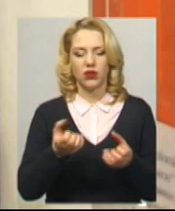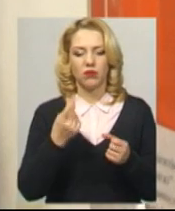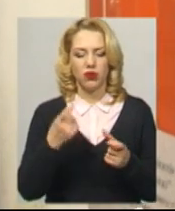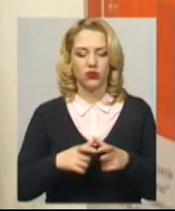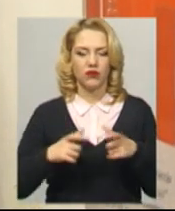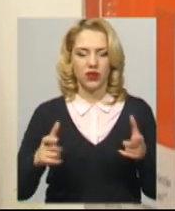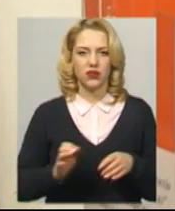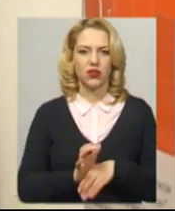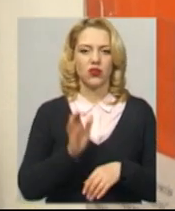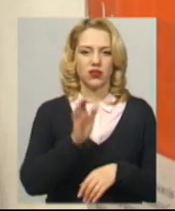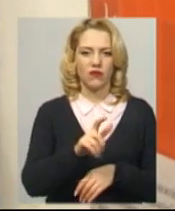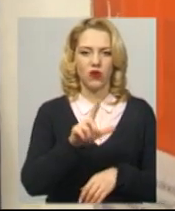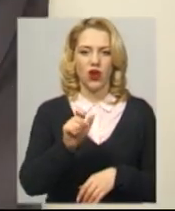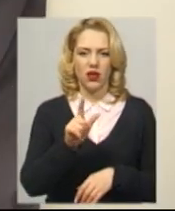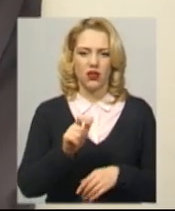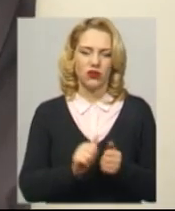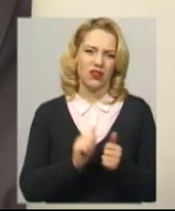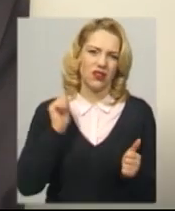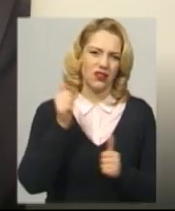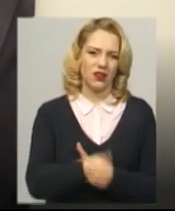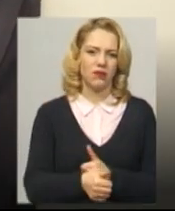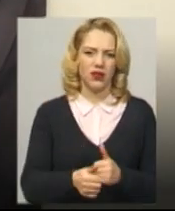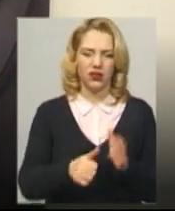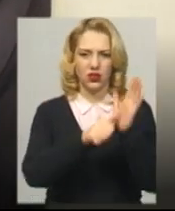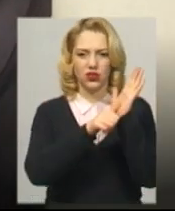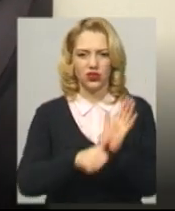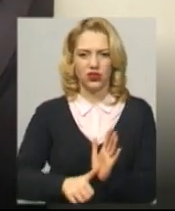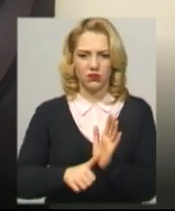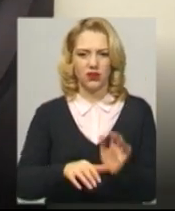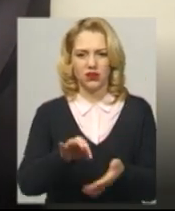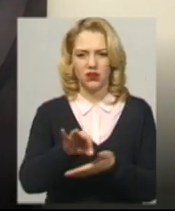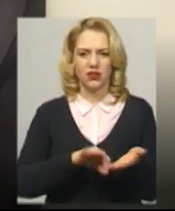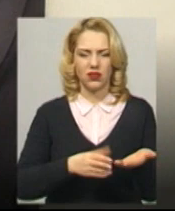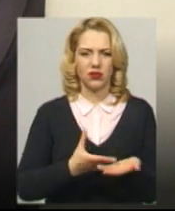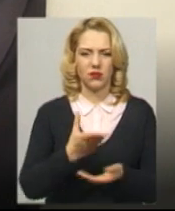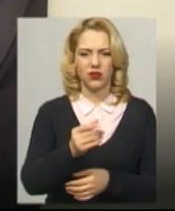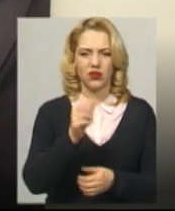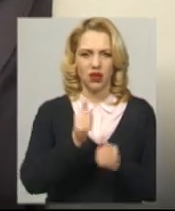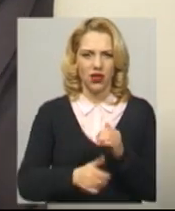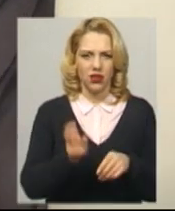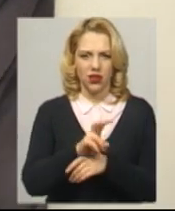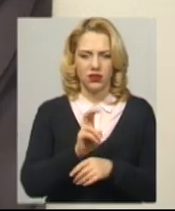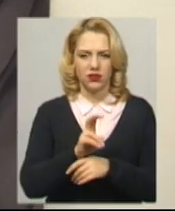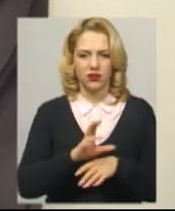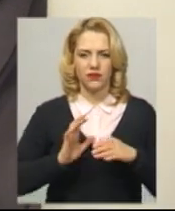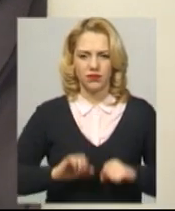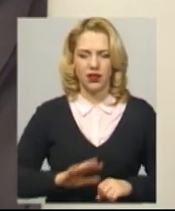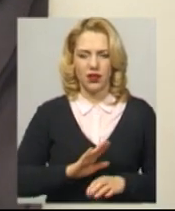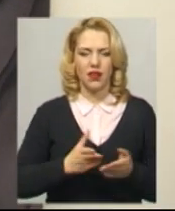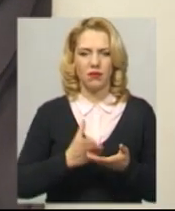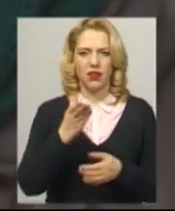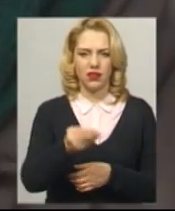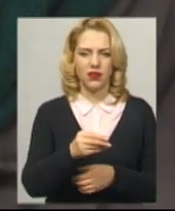на доставку газу, заплатила навіть наперед. За 6 місяців зразу заплатила, щоб не ходити кожен раз і комісійне не